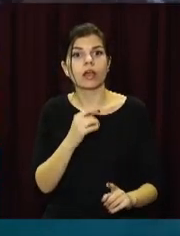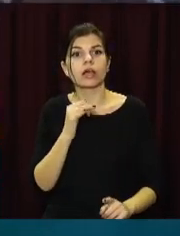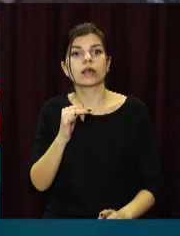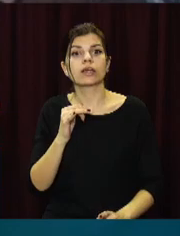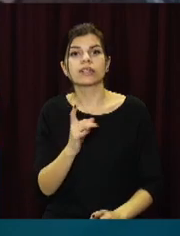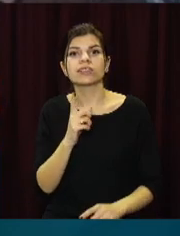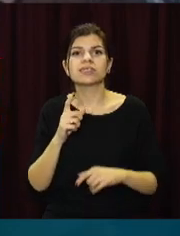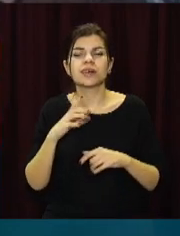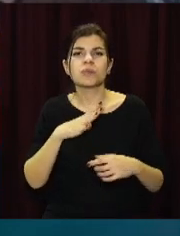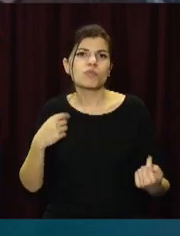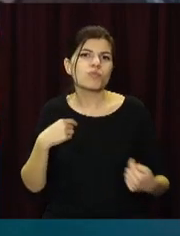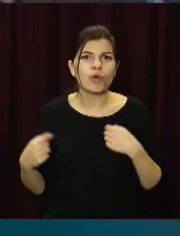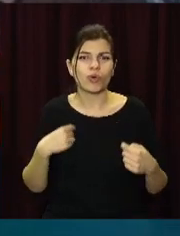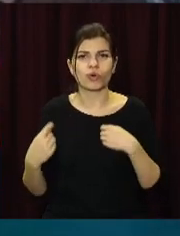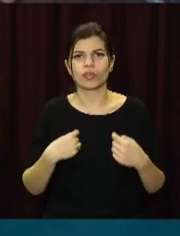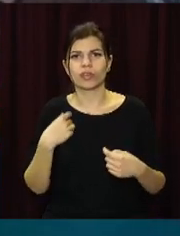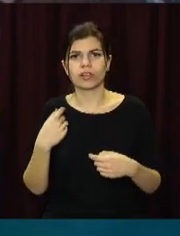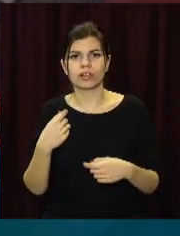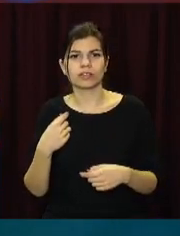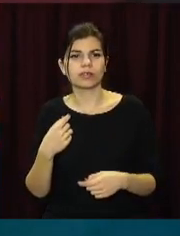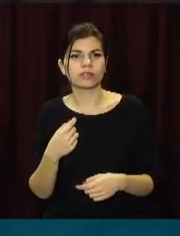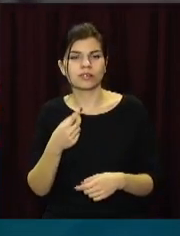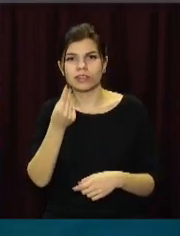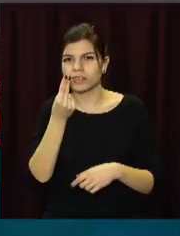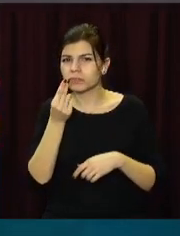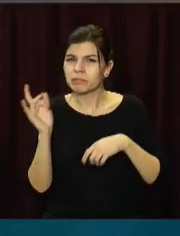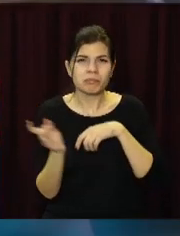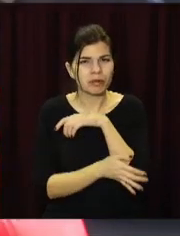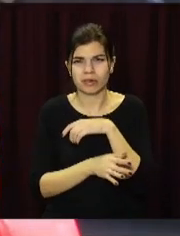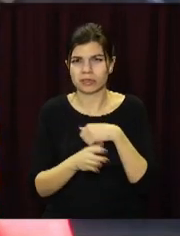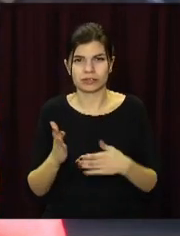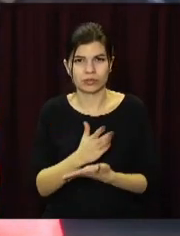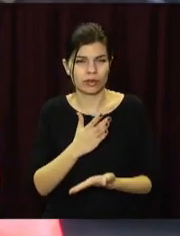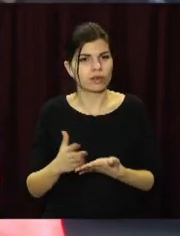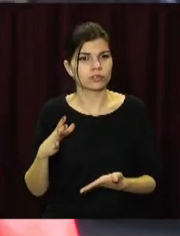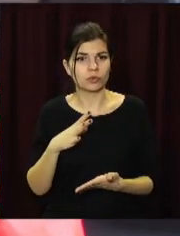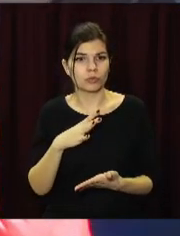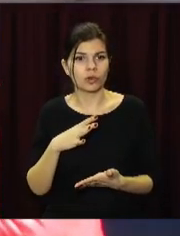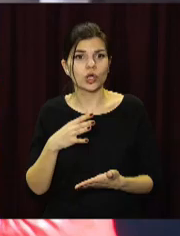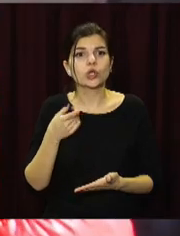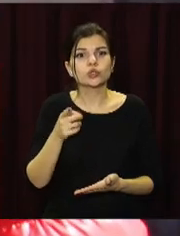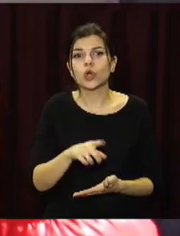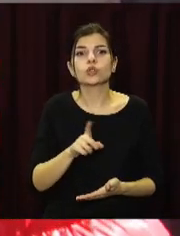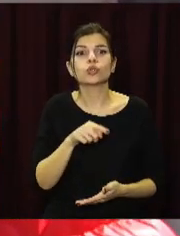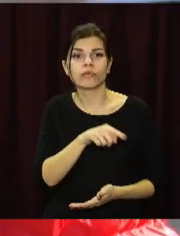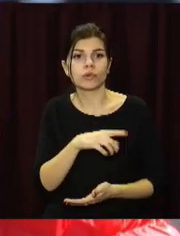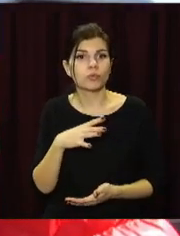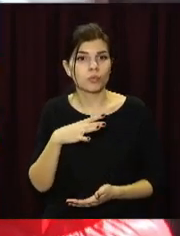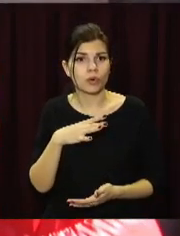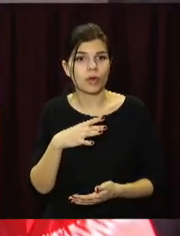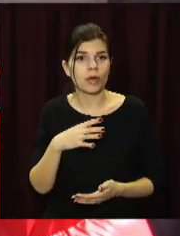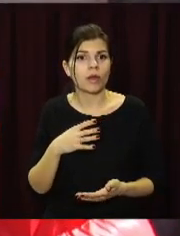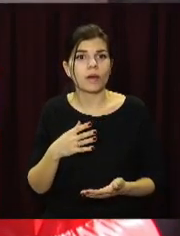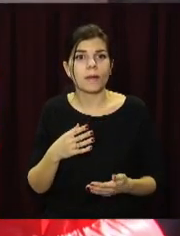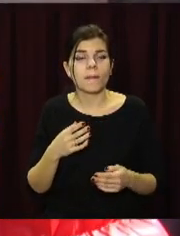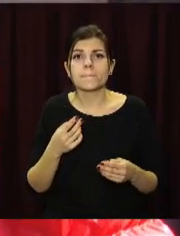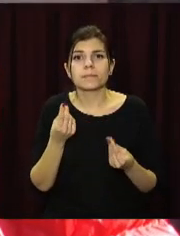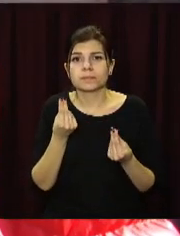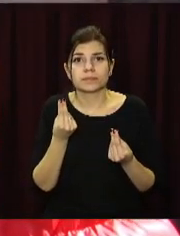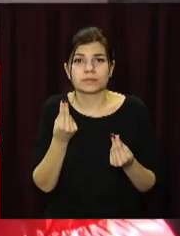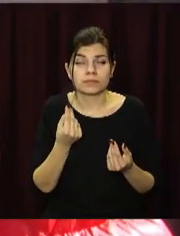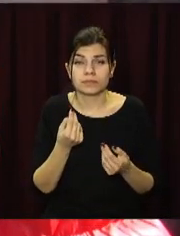з неволі, з нещастя, з того, що він був без лишньої, як кажуть,